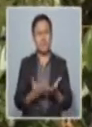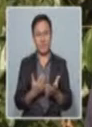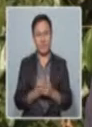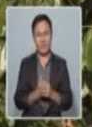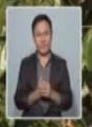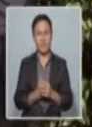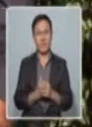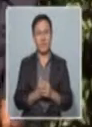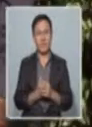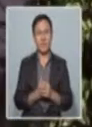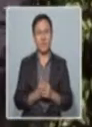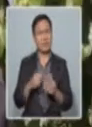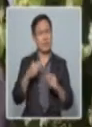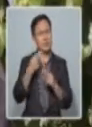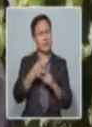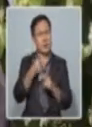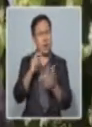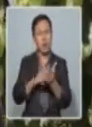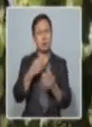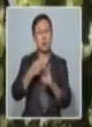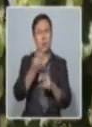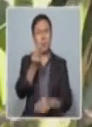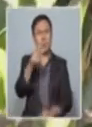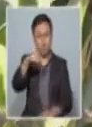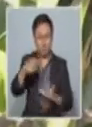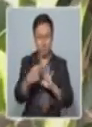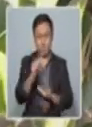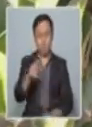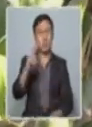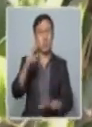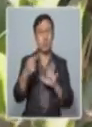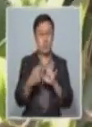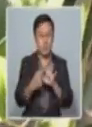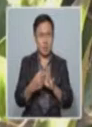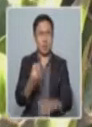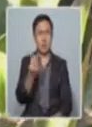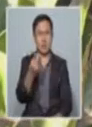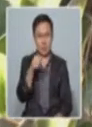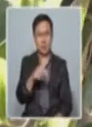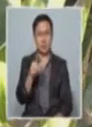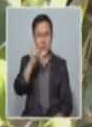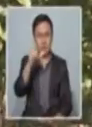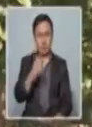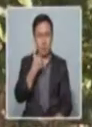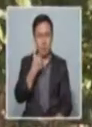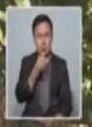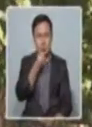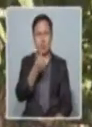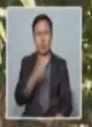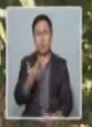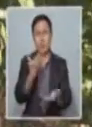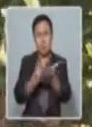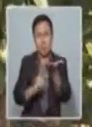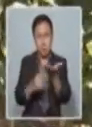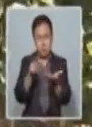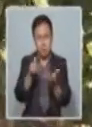เขาเรียกพันอะไรอะลุงไอ้ผู้ชายอย่างเง ี้ ยอ มเปรี้ยวอมหวานครับ พันอมเปรี้ยวอมหวานชื่อพันอย่างเงี้ยนะ ชื่อพันอย่าง เ ง ี้ย ขายราคาเท่าไหร่เ